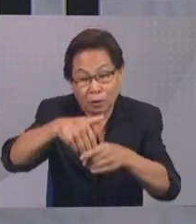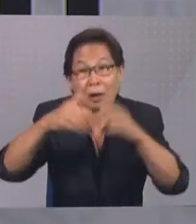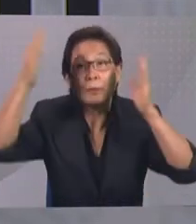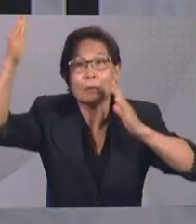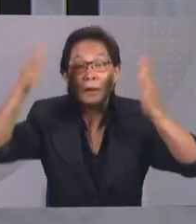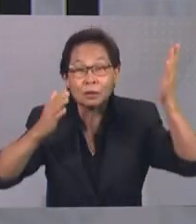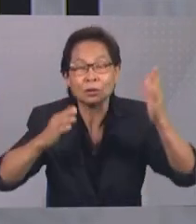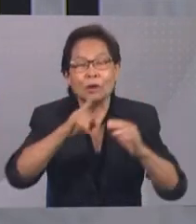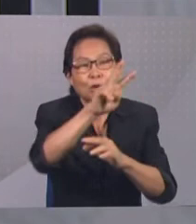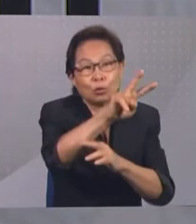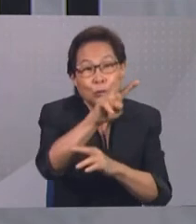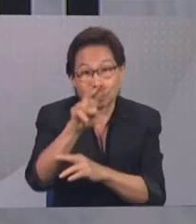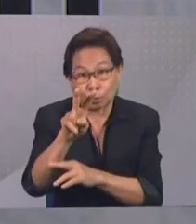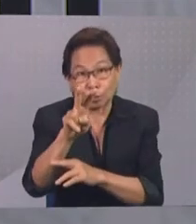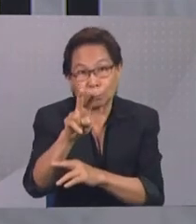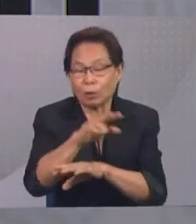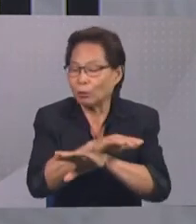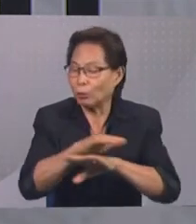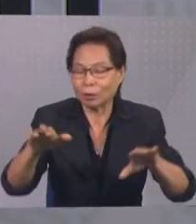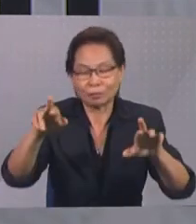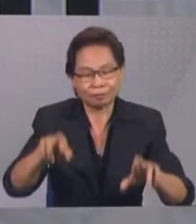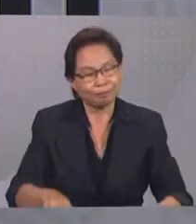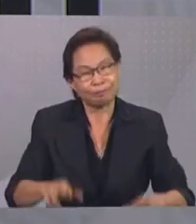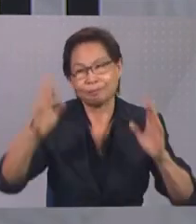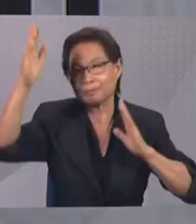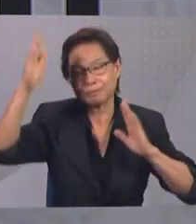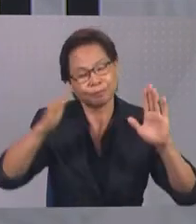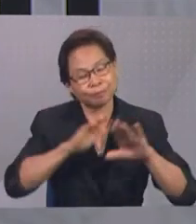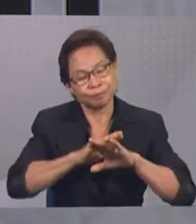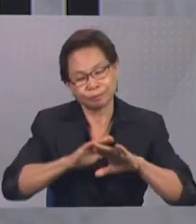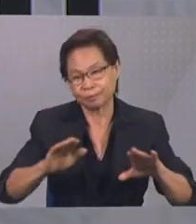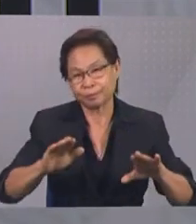di mana 22 kes adalah bukan warga negara Malaysia.